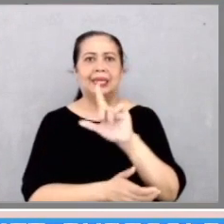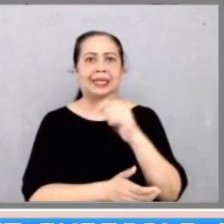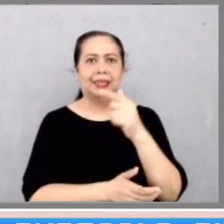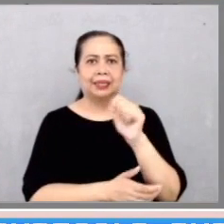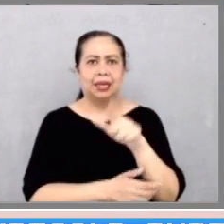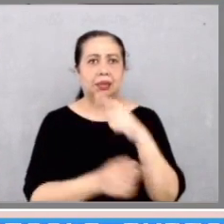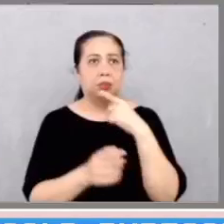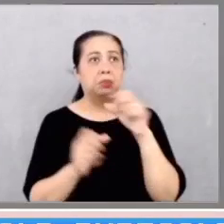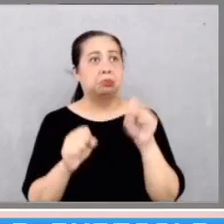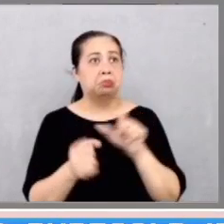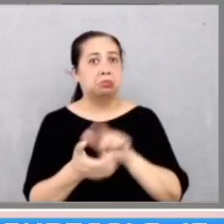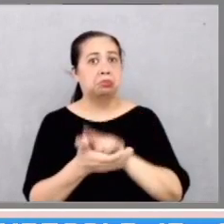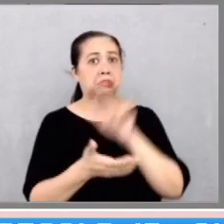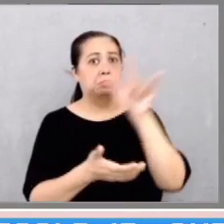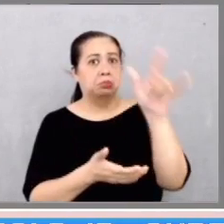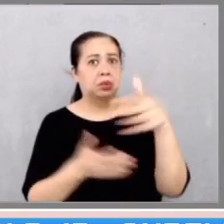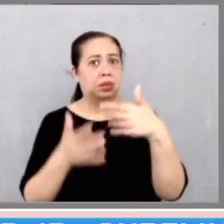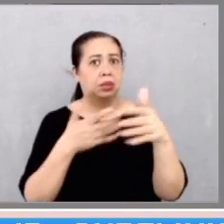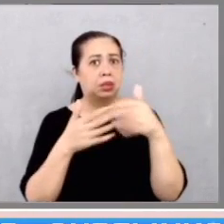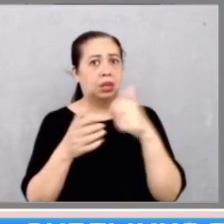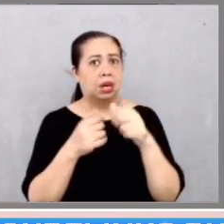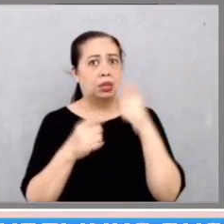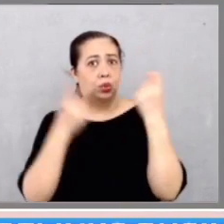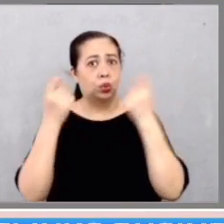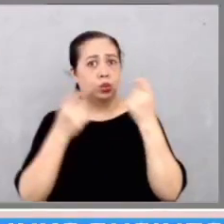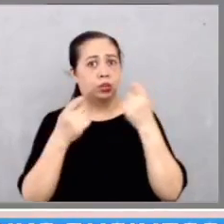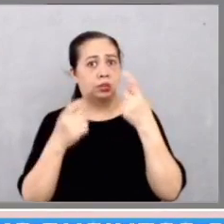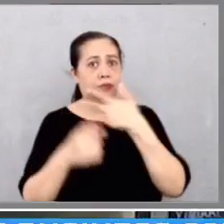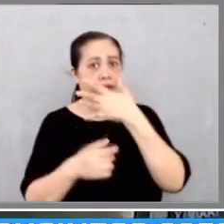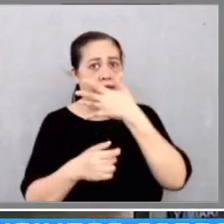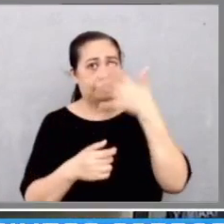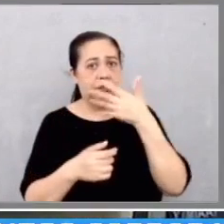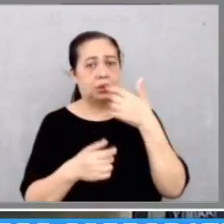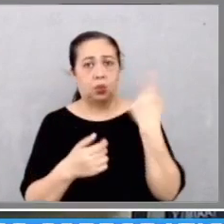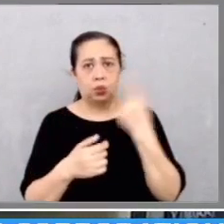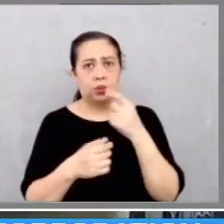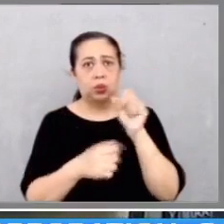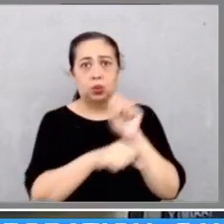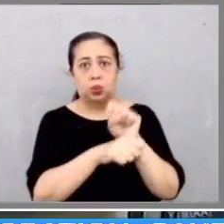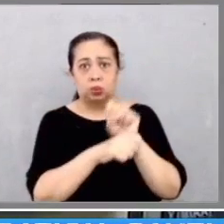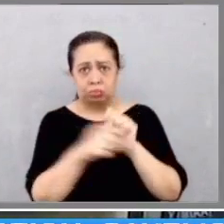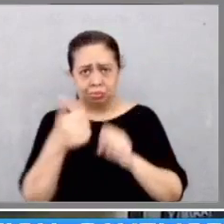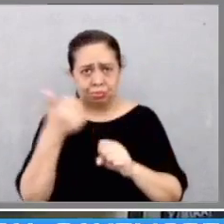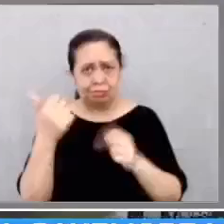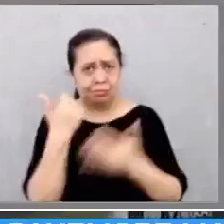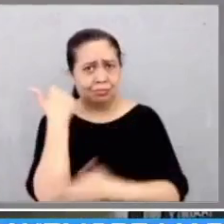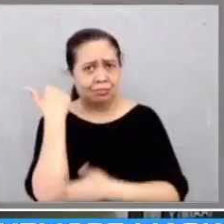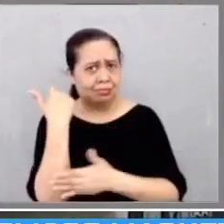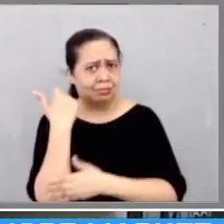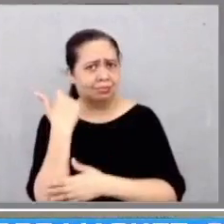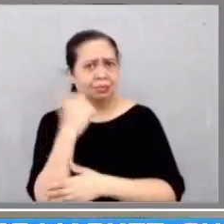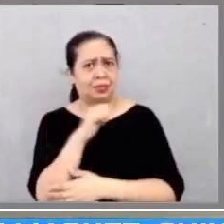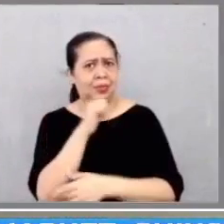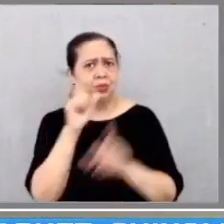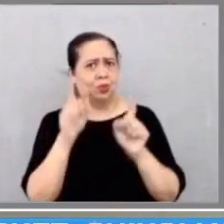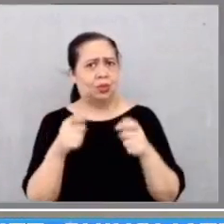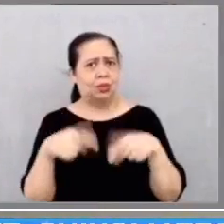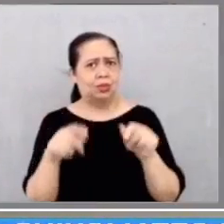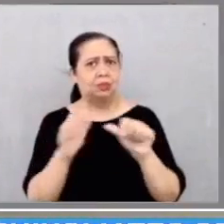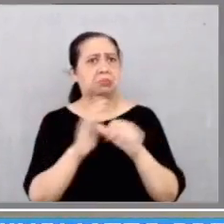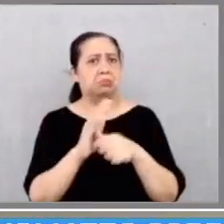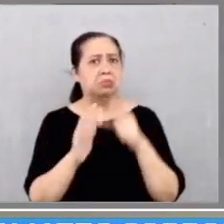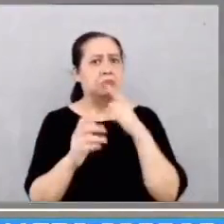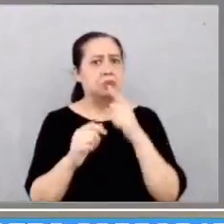umalis sa Pilipinas kahit naka-tourist visa lamang para magtrabaho sa ibang bansa. Hindi rin po pwedeng basta igiit ang right